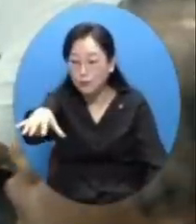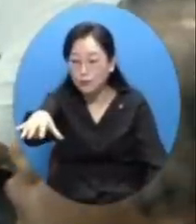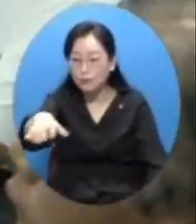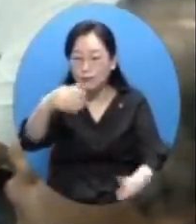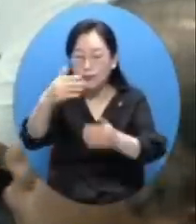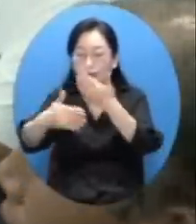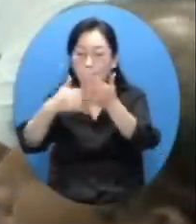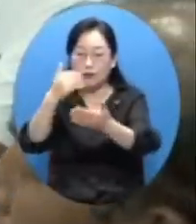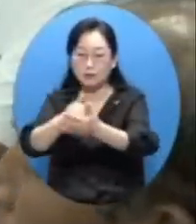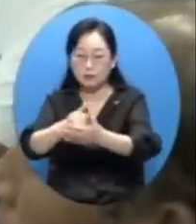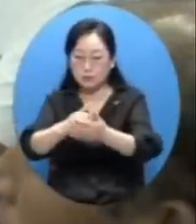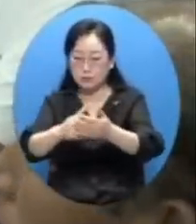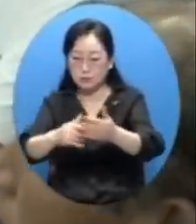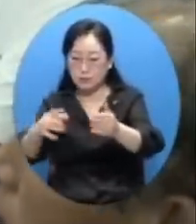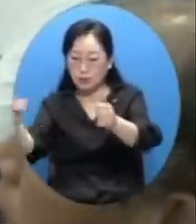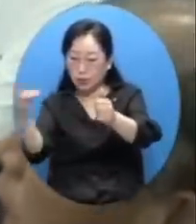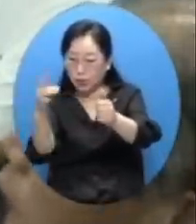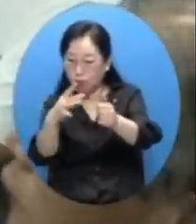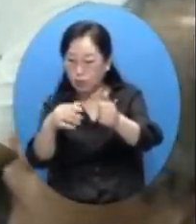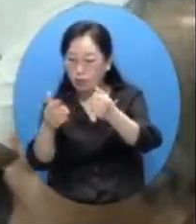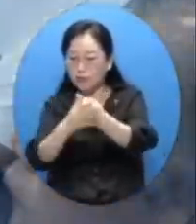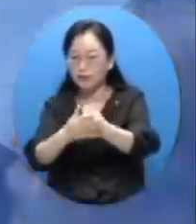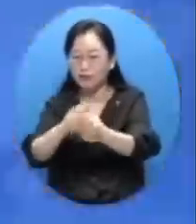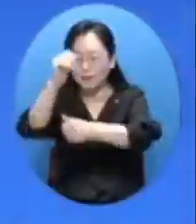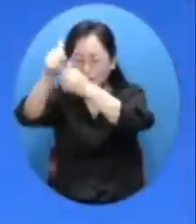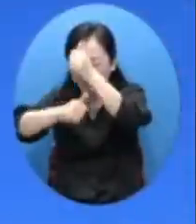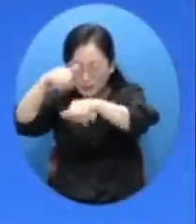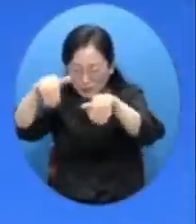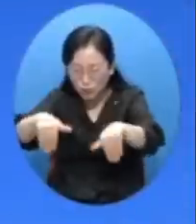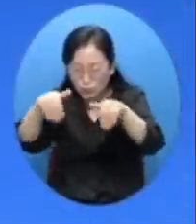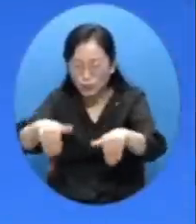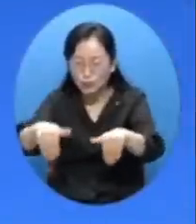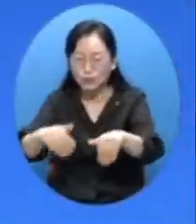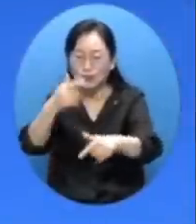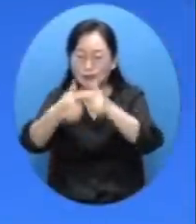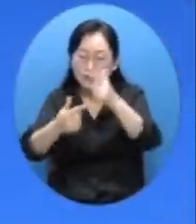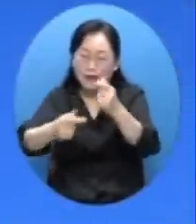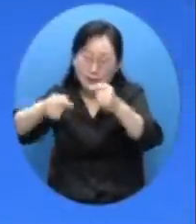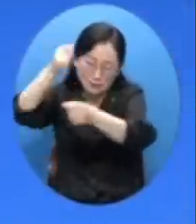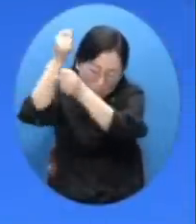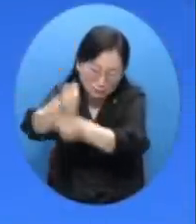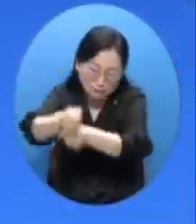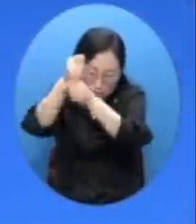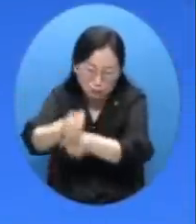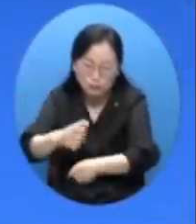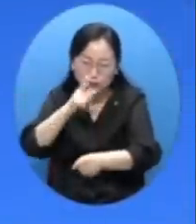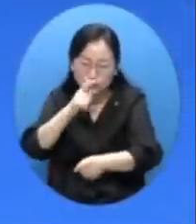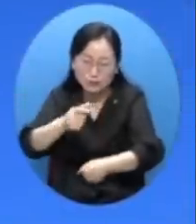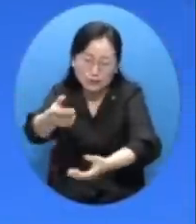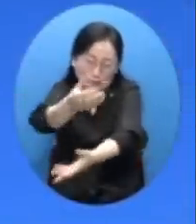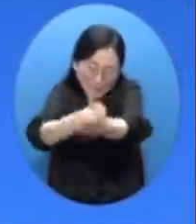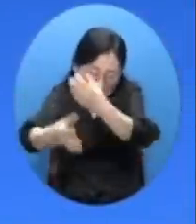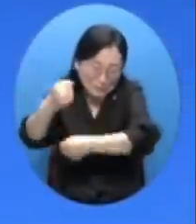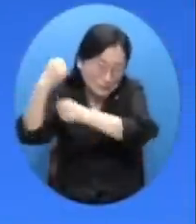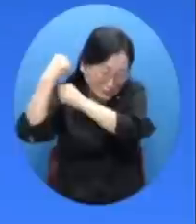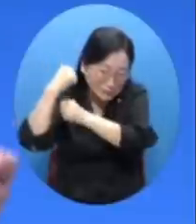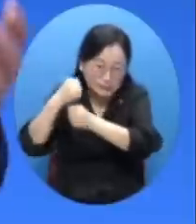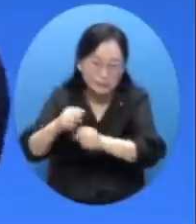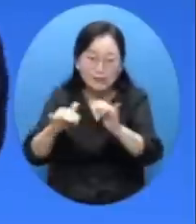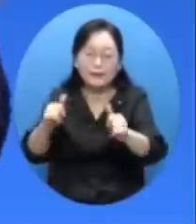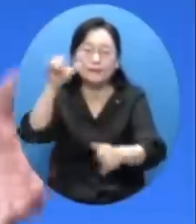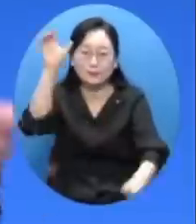저주를 받아서 대대로 그들은 종이 되어서 나무를 패며 물 기는 자가 되어야만 했습니다. 그들 당사자뿐